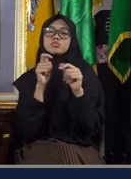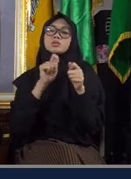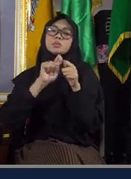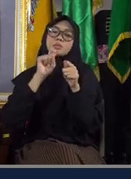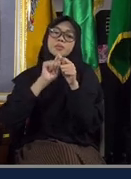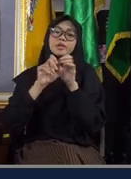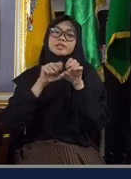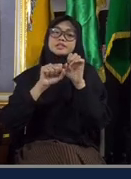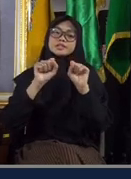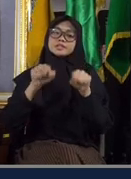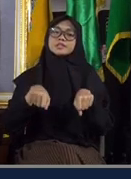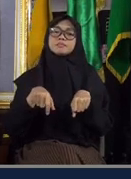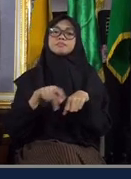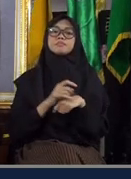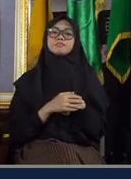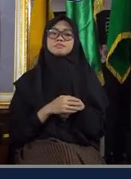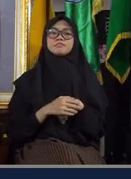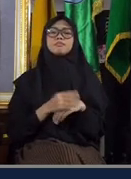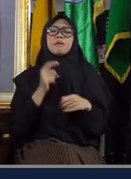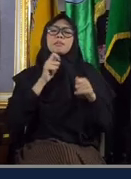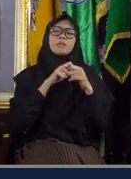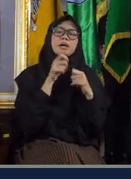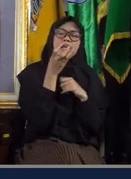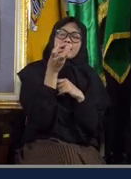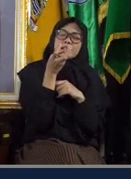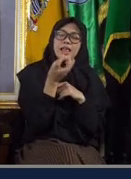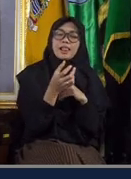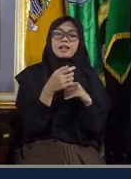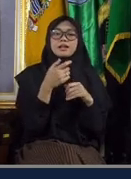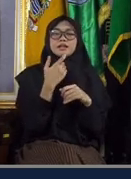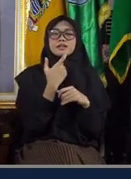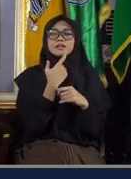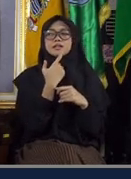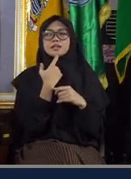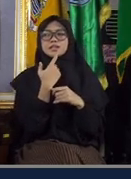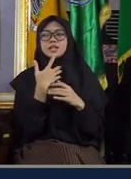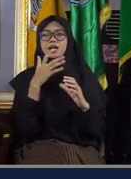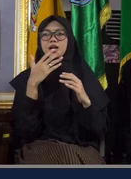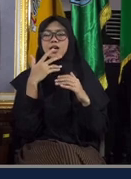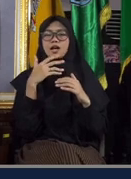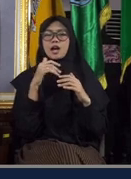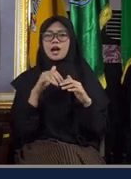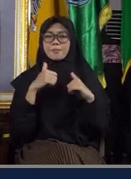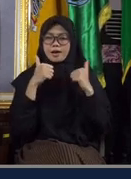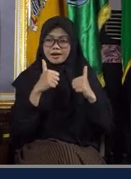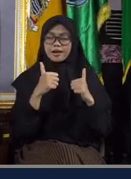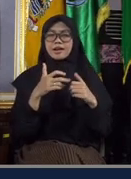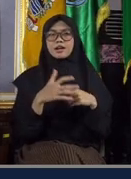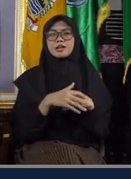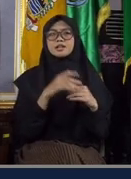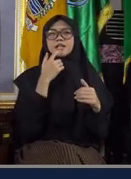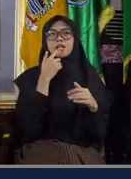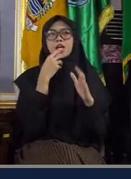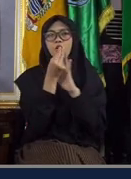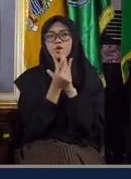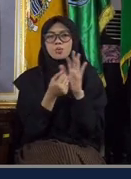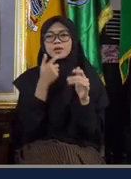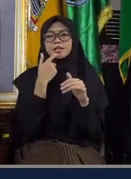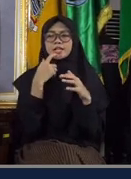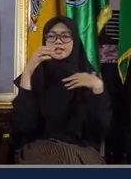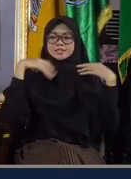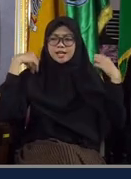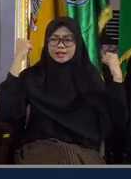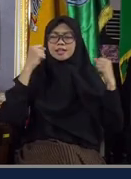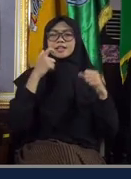mungkin hanya Salah satu bagian kecil saja soal teman keamanan soal bencana soal Ekonomi soal kesehatan